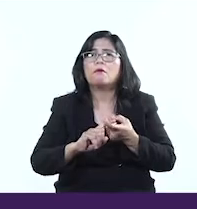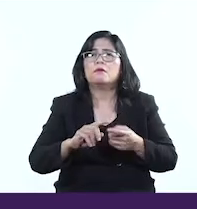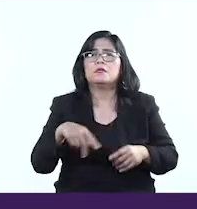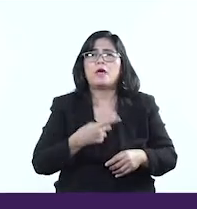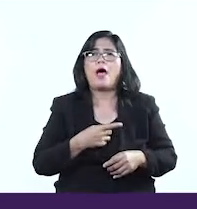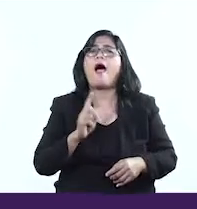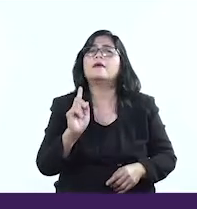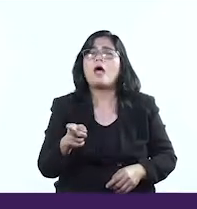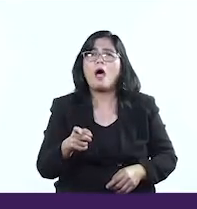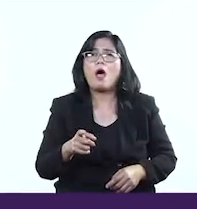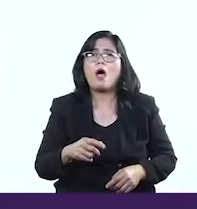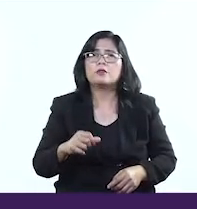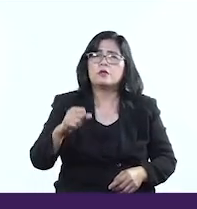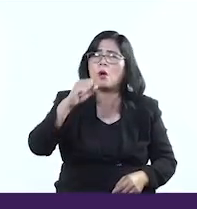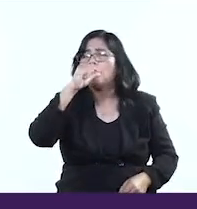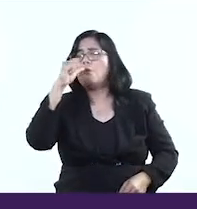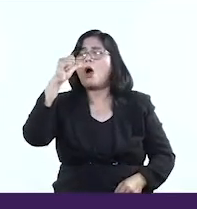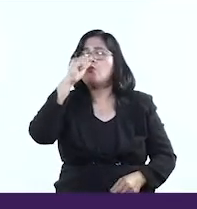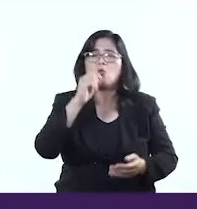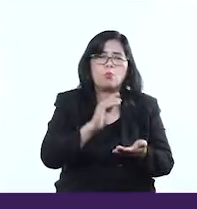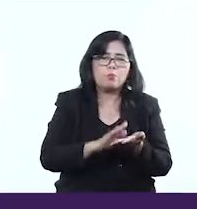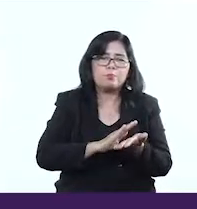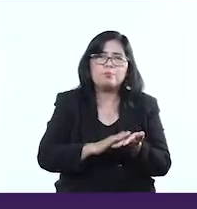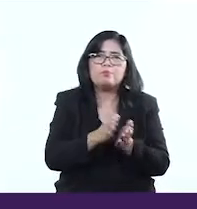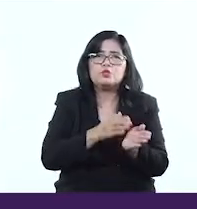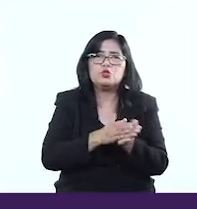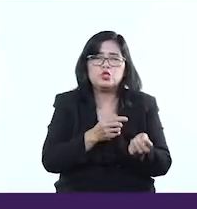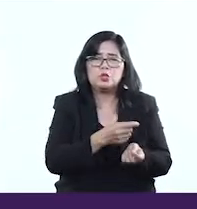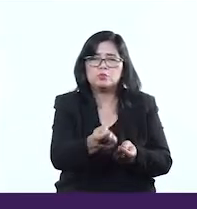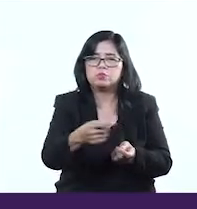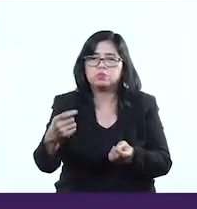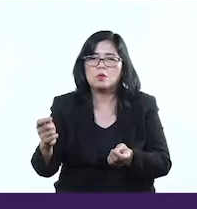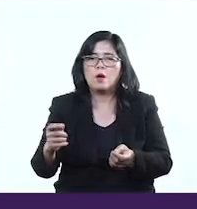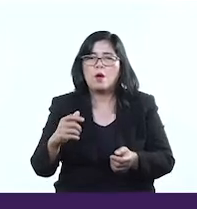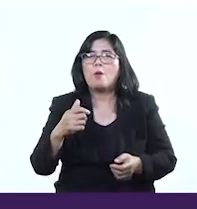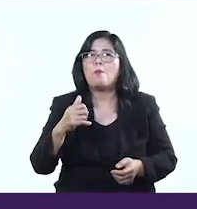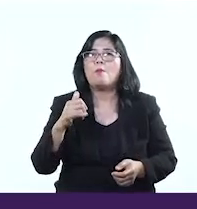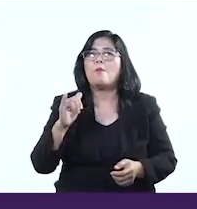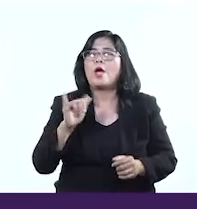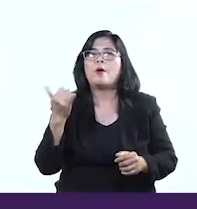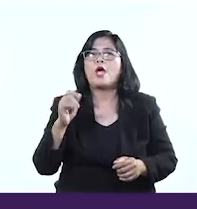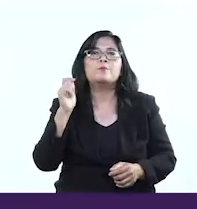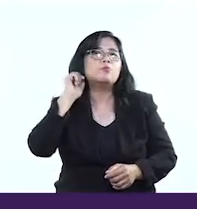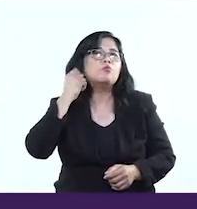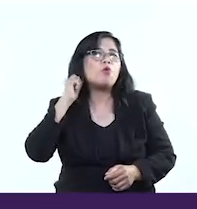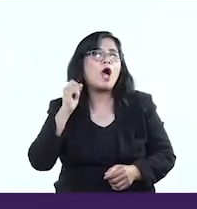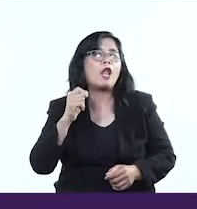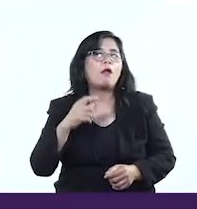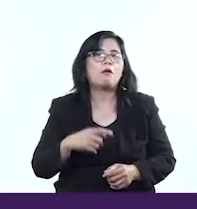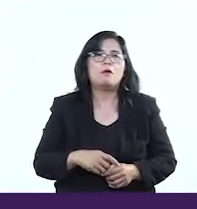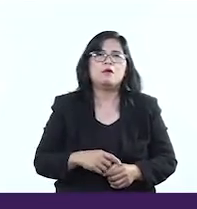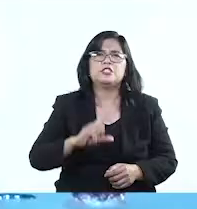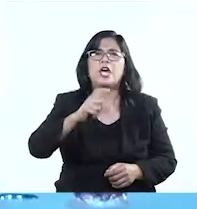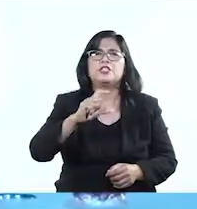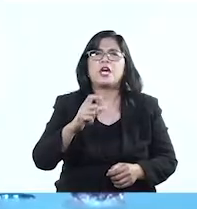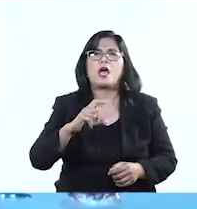dan juruselamat tadinya dia pemabuk tadinya dia penjudi tadinya di Tukang main perempuan Tadinya dia tukang jual diri tadi jadi hidup dengan sangat